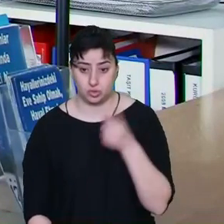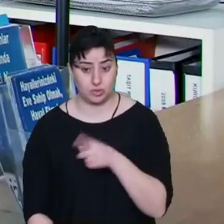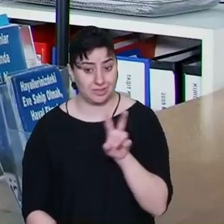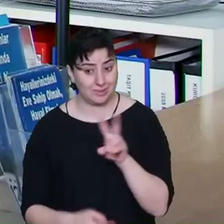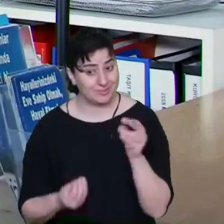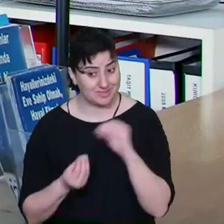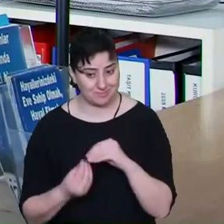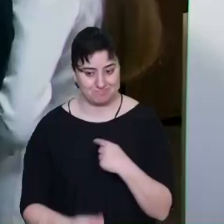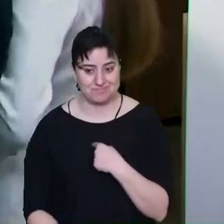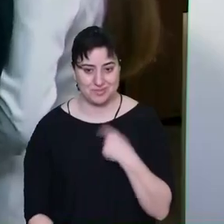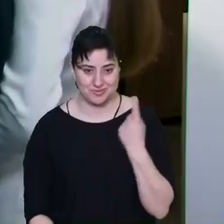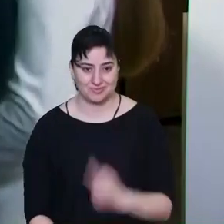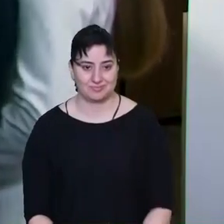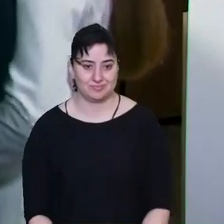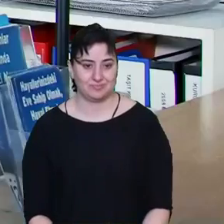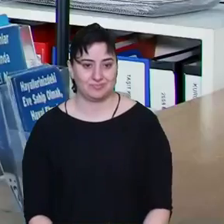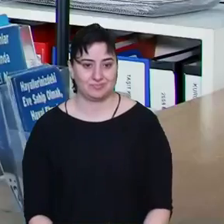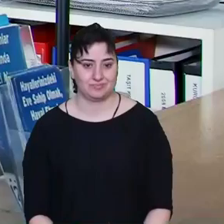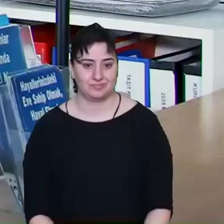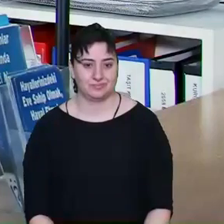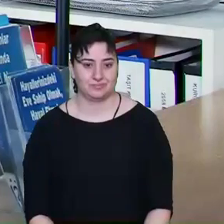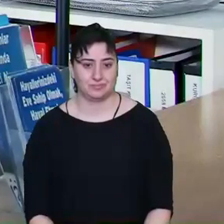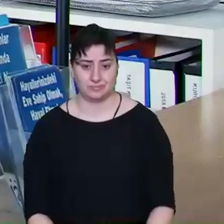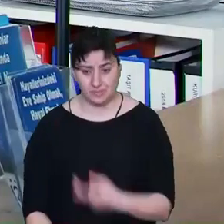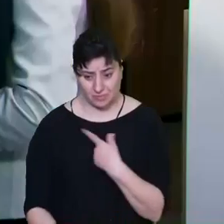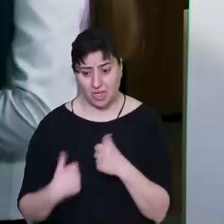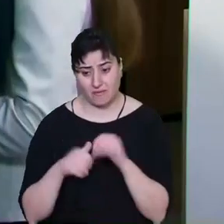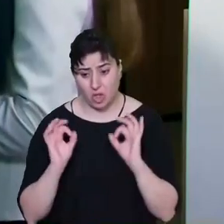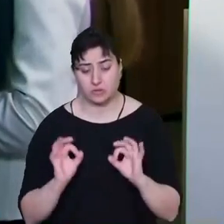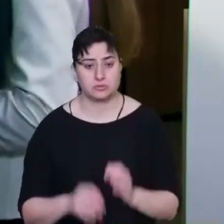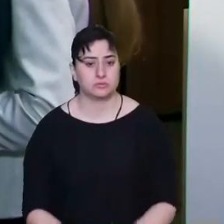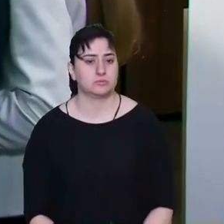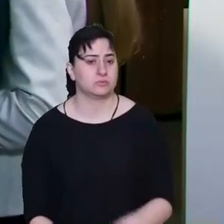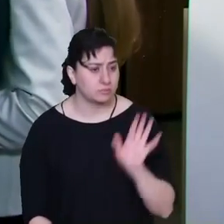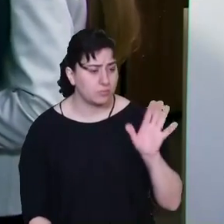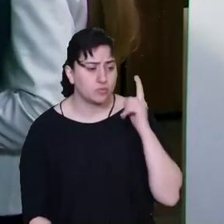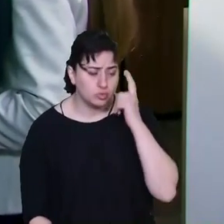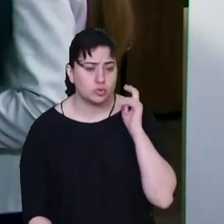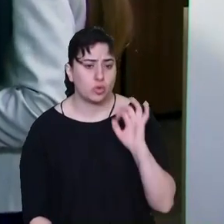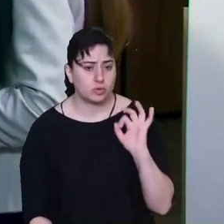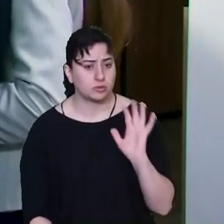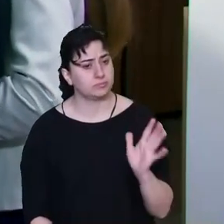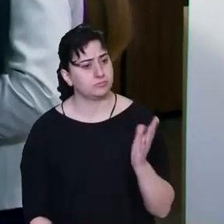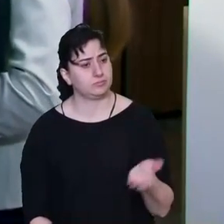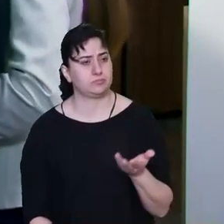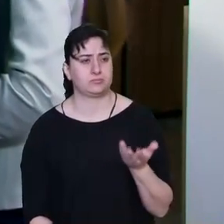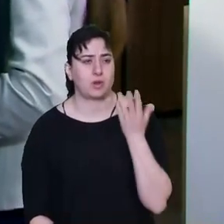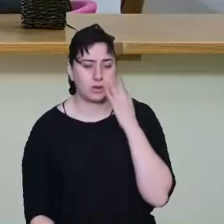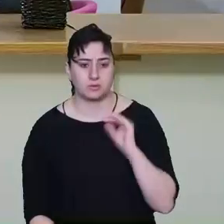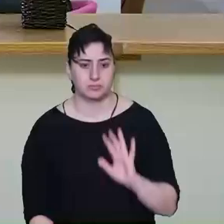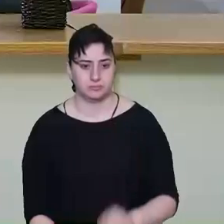zam. Bize. Yalan. Evleneceğiz biliyorsun. Tamam tamam düşüneceğim. Allah